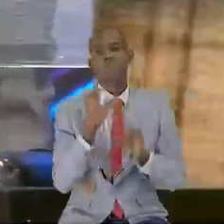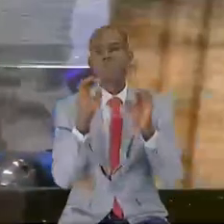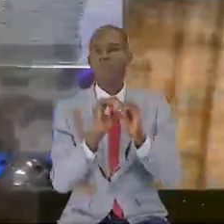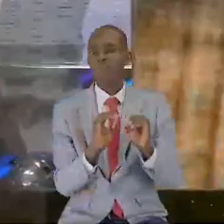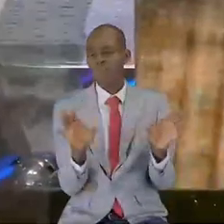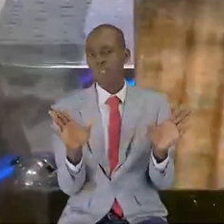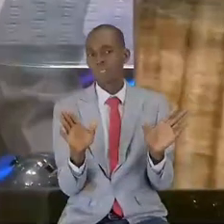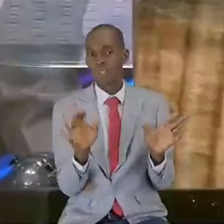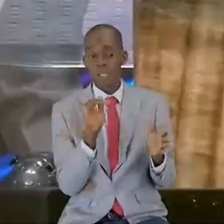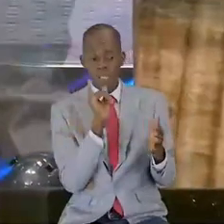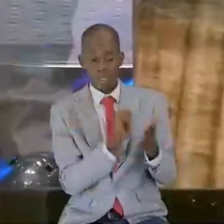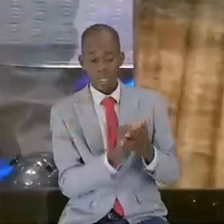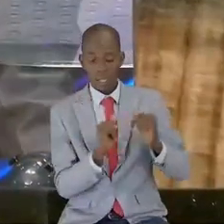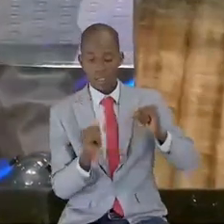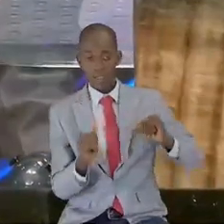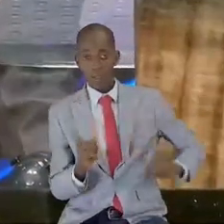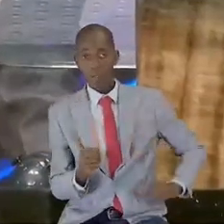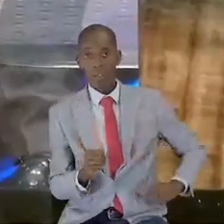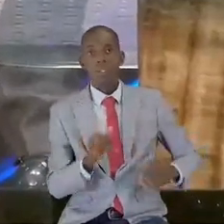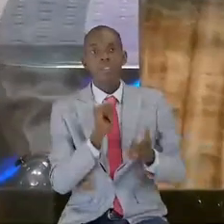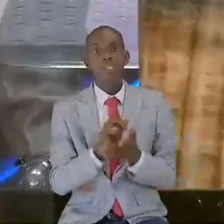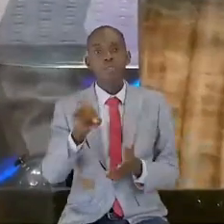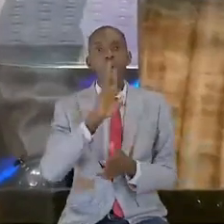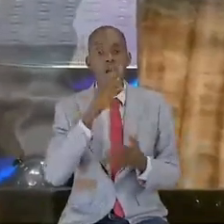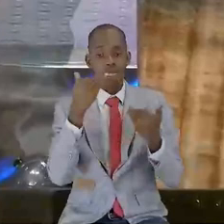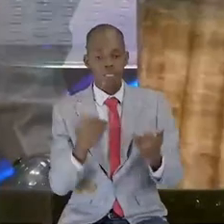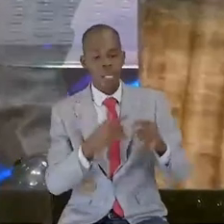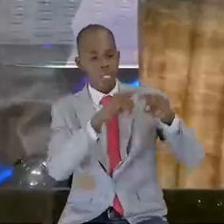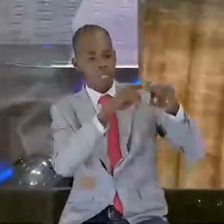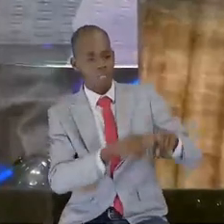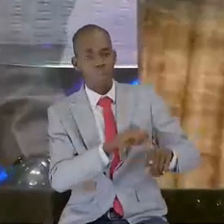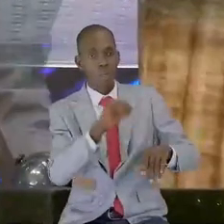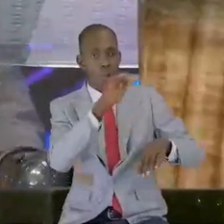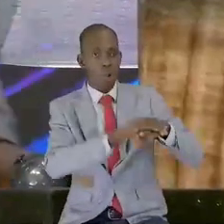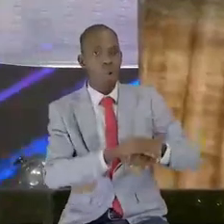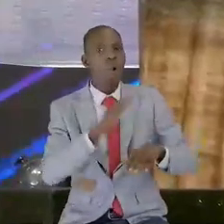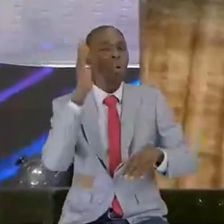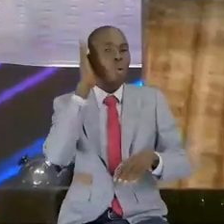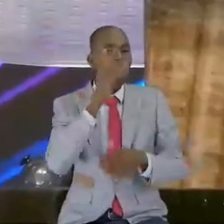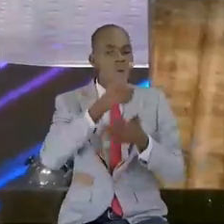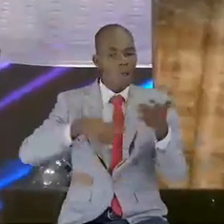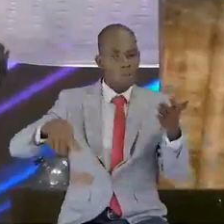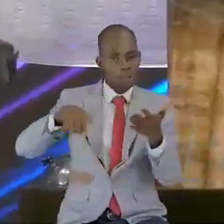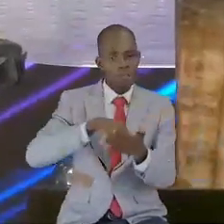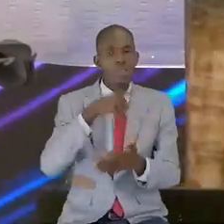Cette circoncision sur laquelle vous comptez va annuler